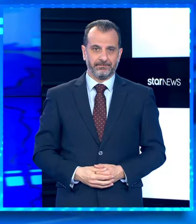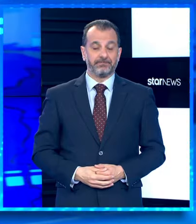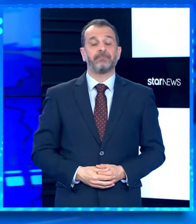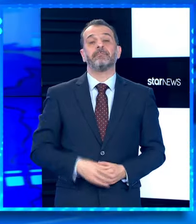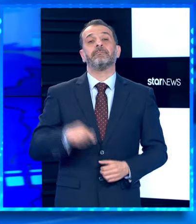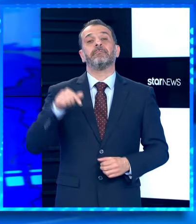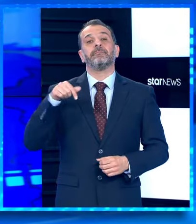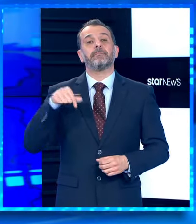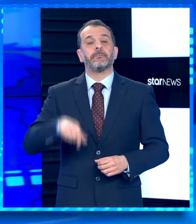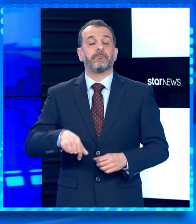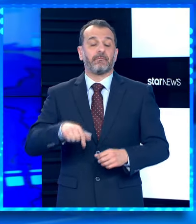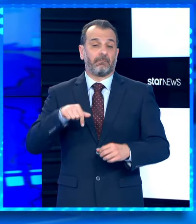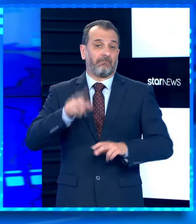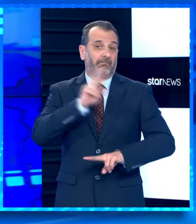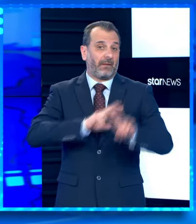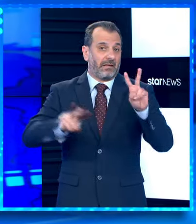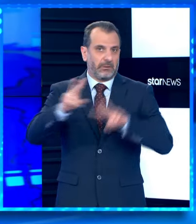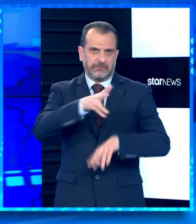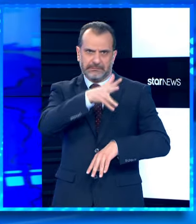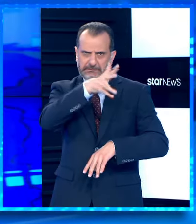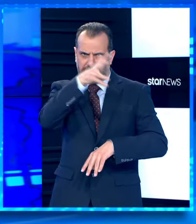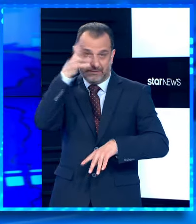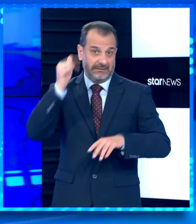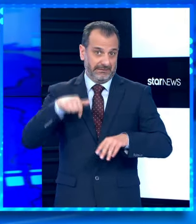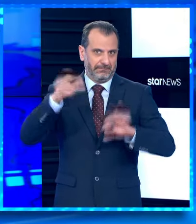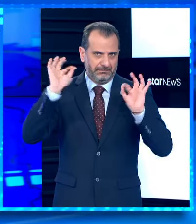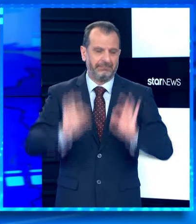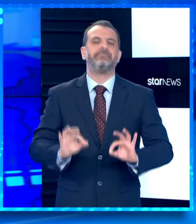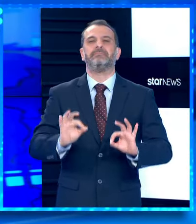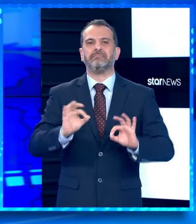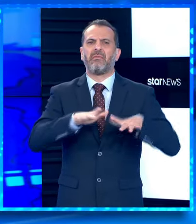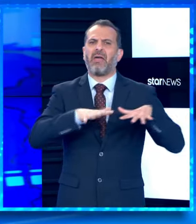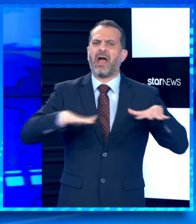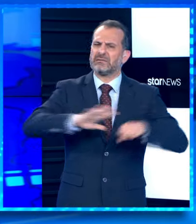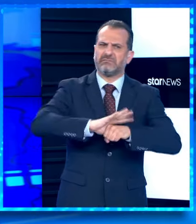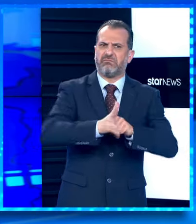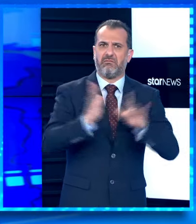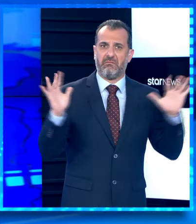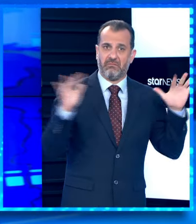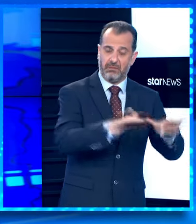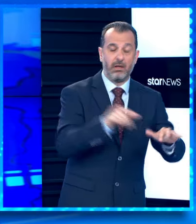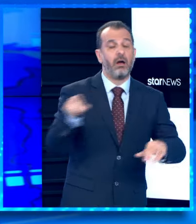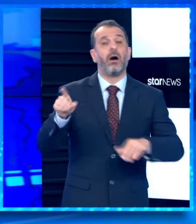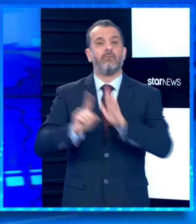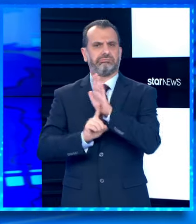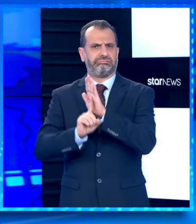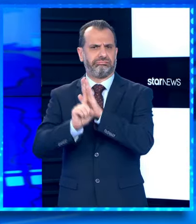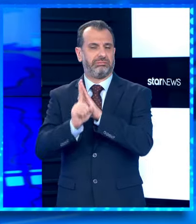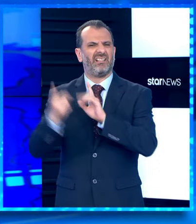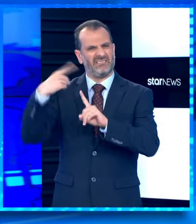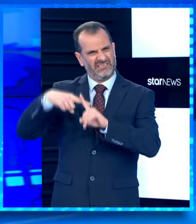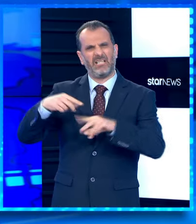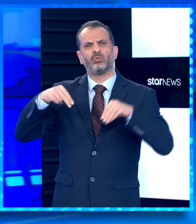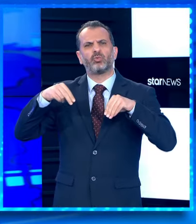Τώρα γεμάτες είναι οι παραλίες από κόσμο, καθώς ο καιρός θυμίζει καλοκαίρι. Την ίδια ώρα, η άνοδος της θερμοκρασίας σε συνδυασμό με την αφρικανική σκόνη